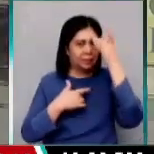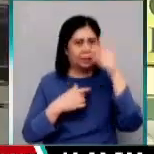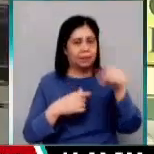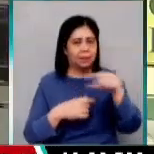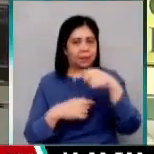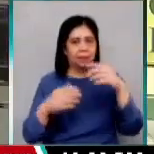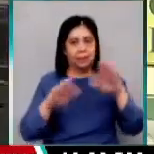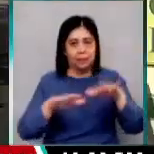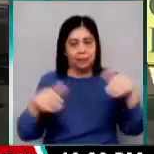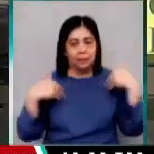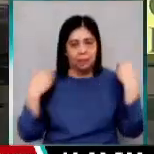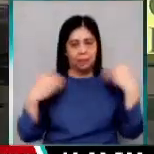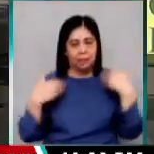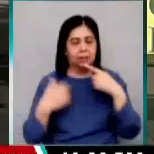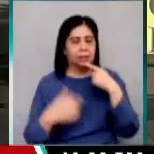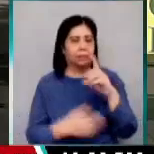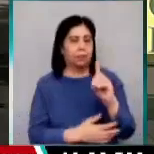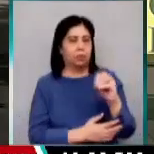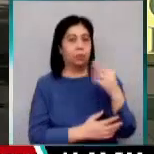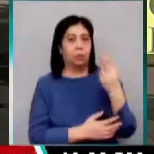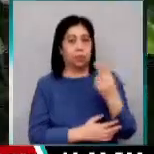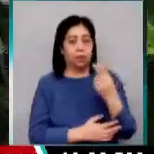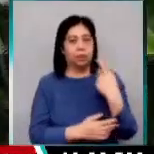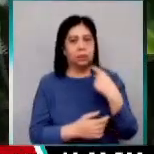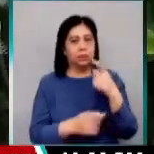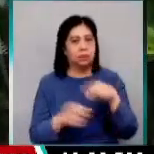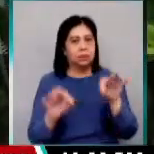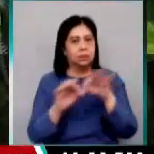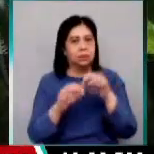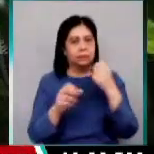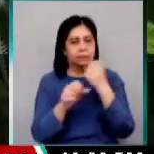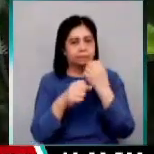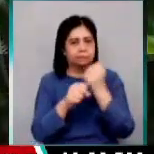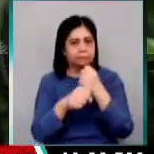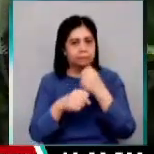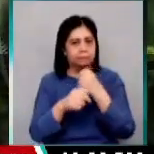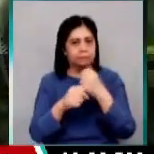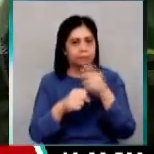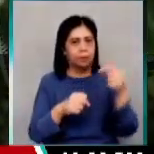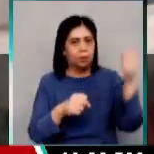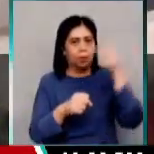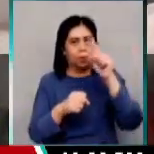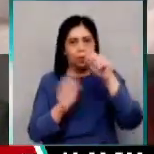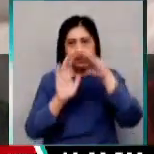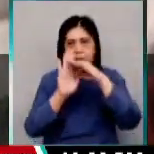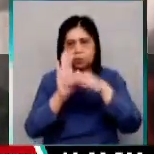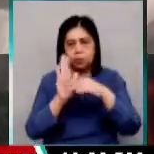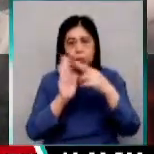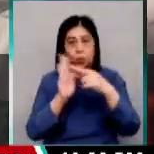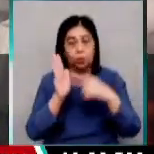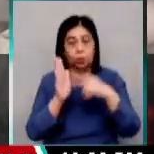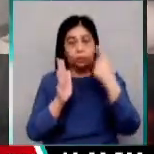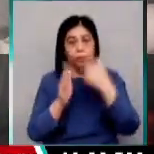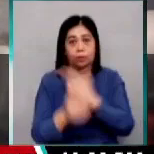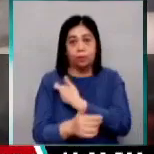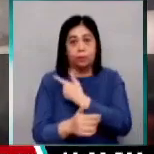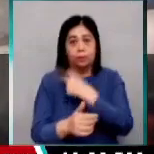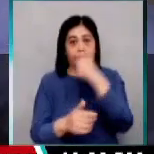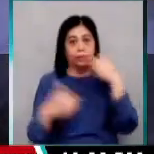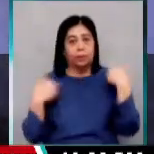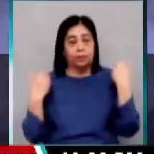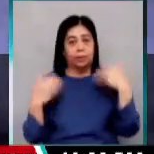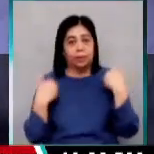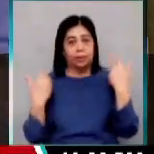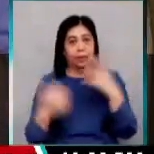ng Department of Health, babalangkasin pa lang ng mga eksperto ang guidelines para sa vaccination ng mga menor de edad at ng mga